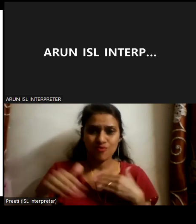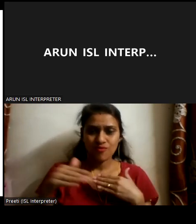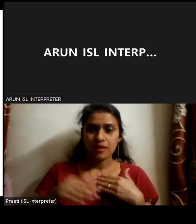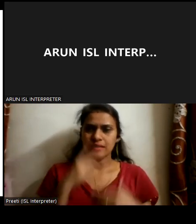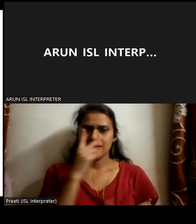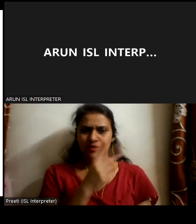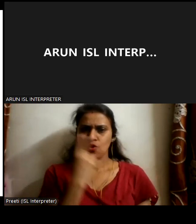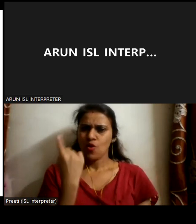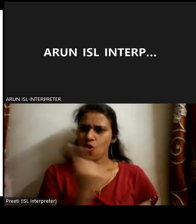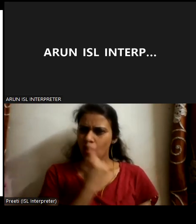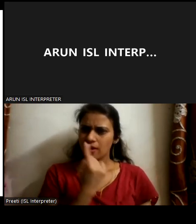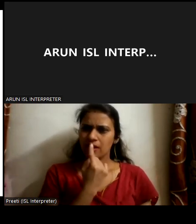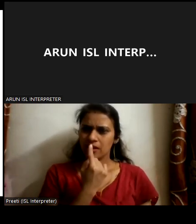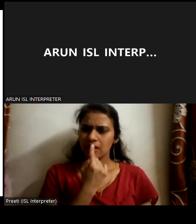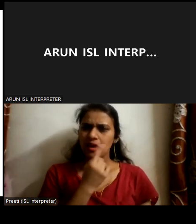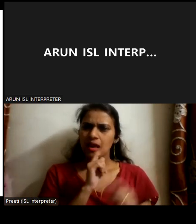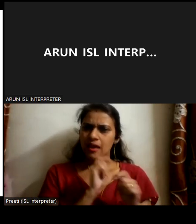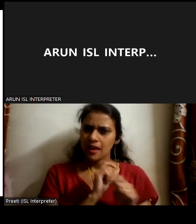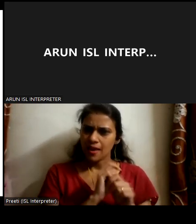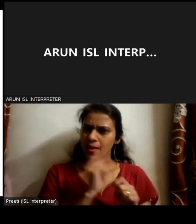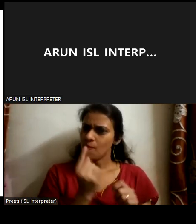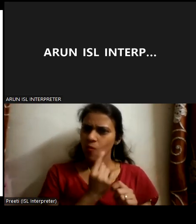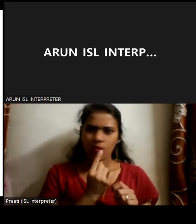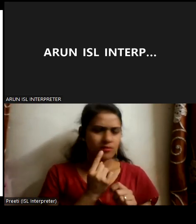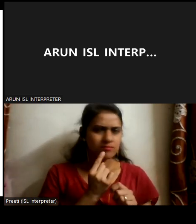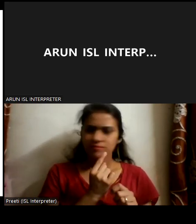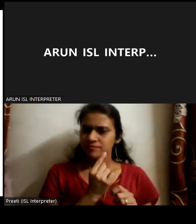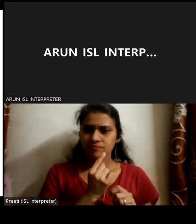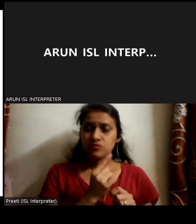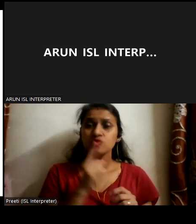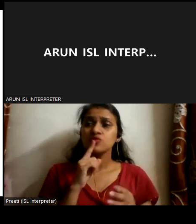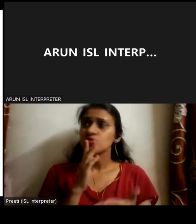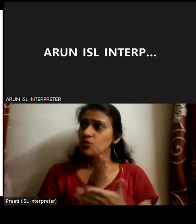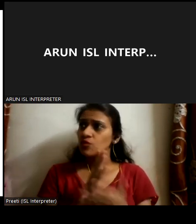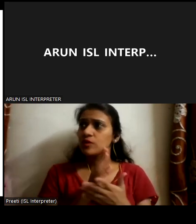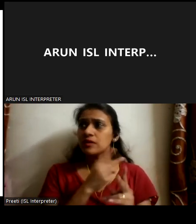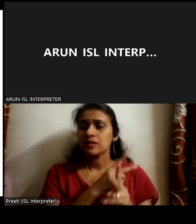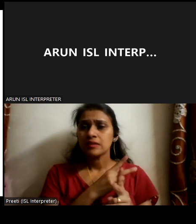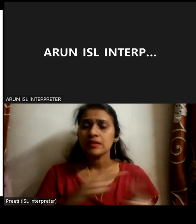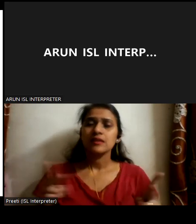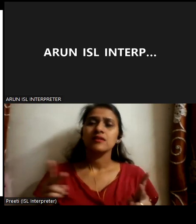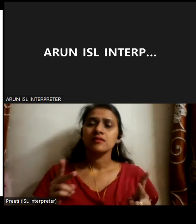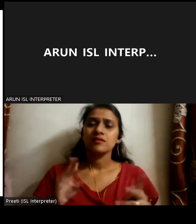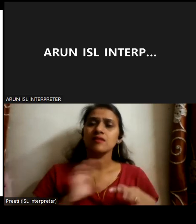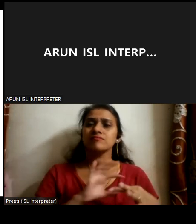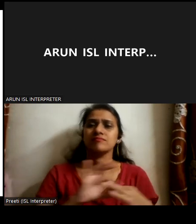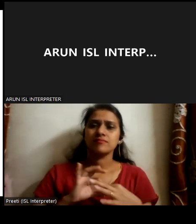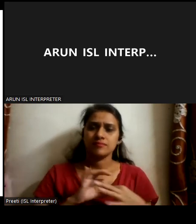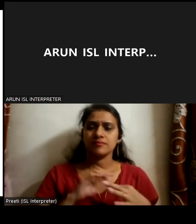at such activities but also look at the factors which affect these activities. clear